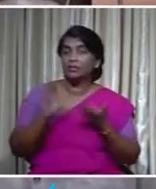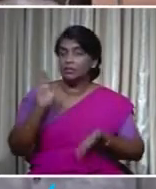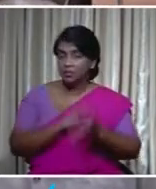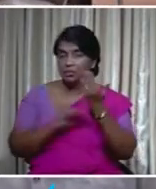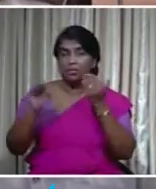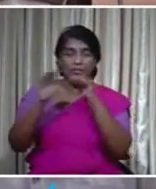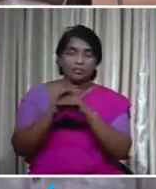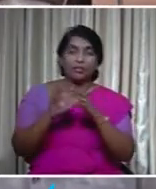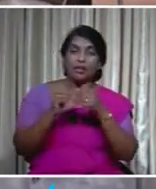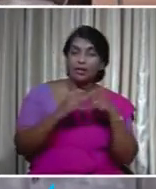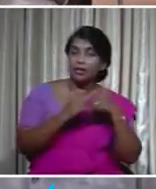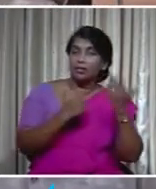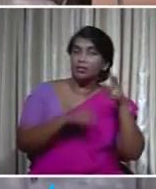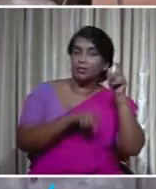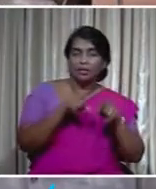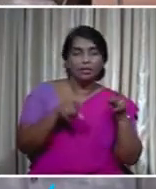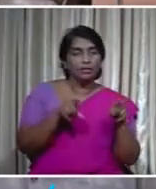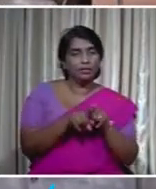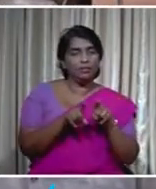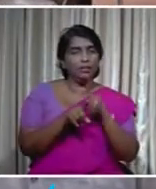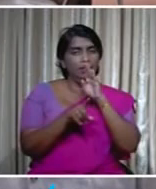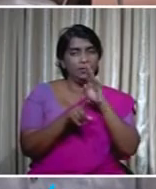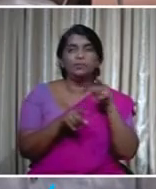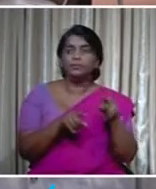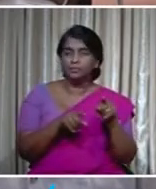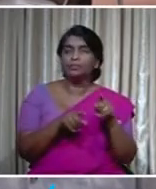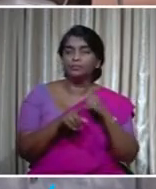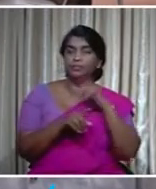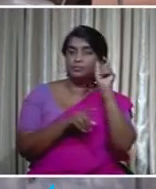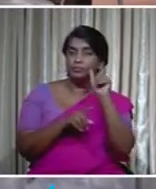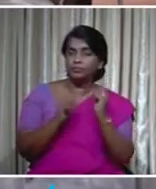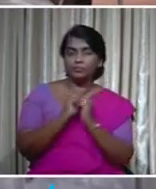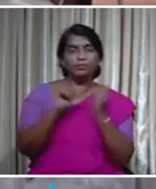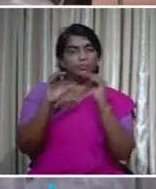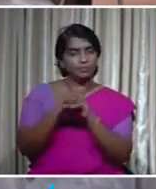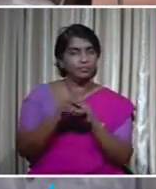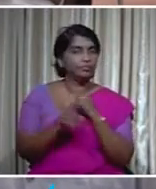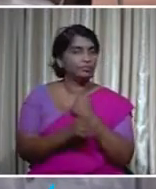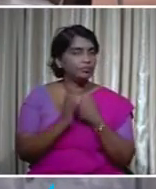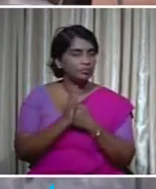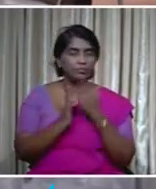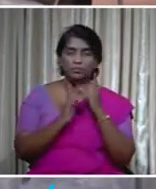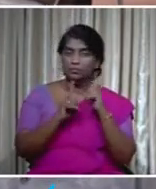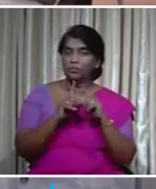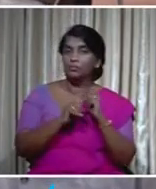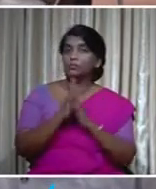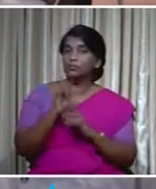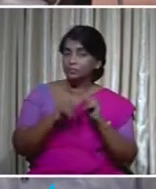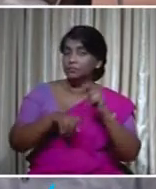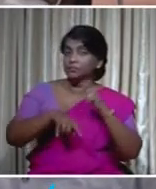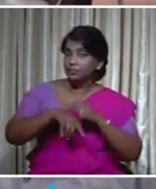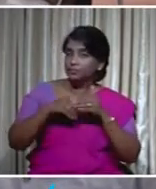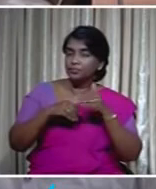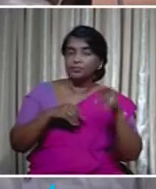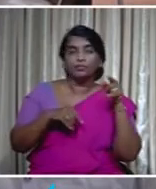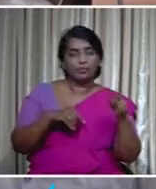மிகுதியானவர்கள் ஒவ்வொரு தெரிந்த பாடத்துறைகளுக்கு விண்ணப்பம் கோரப்பட்டு எடுக்கப்படுகிறார்கள். கௌரவ கல்வி அமைச்சர் அவர்களே, உங்களுடைய காலத்திலே ஒரு மிகப்பெரிய சாதனையாக